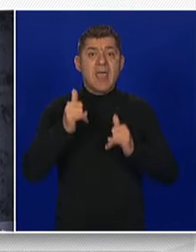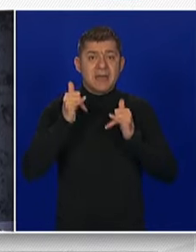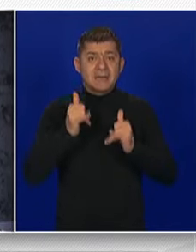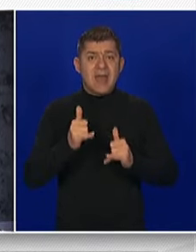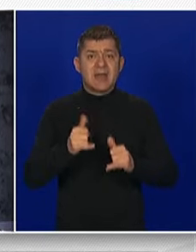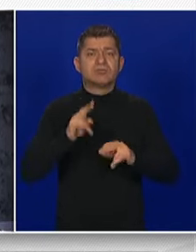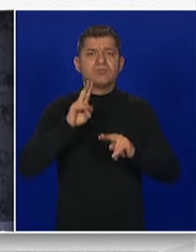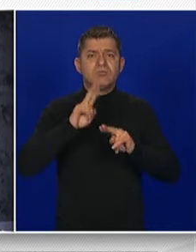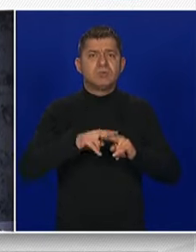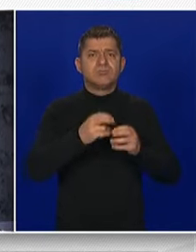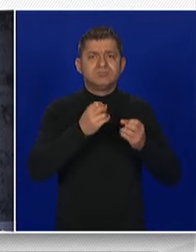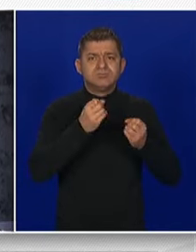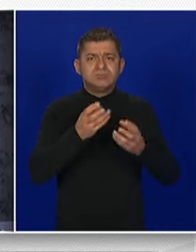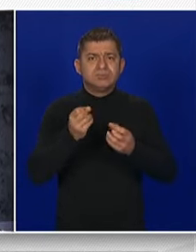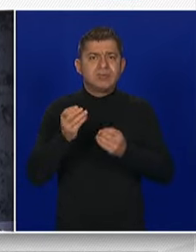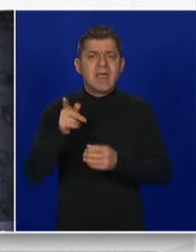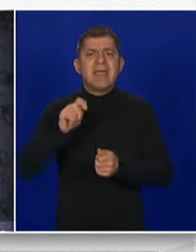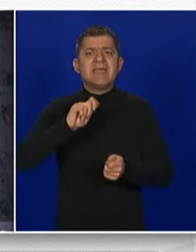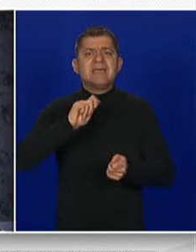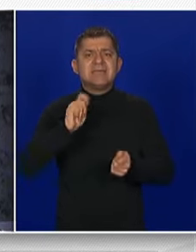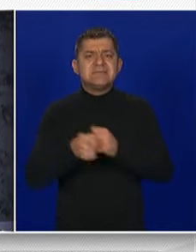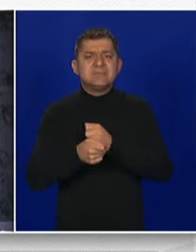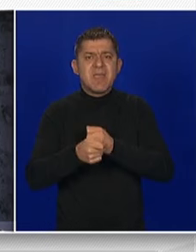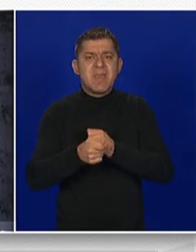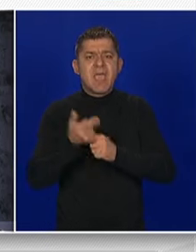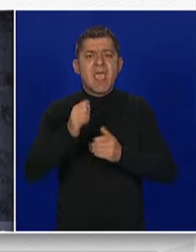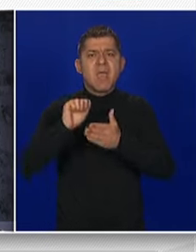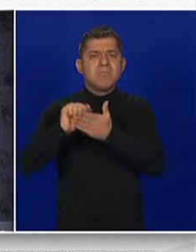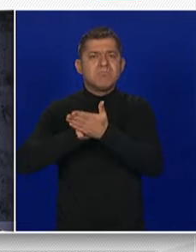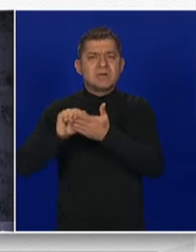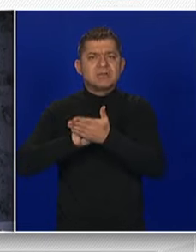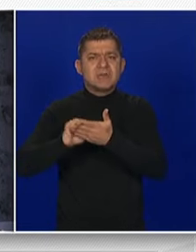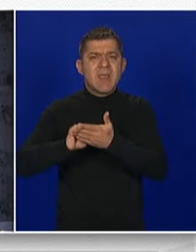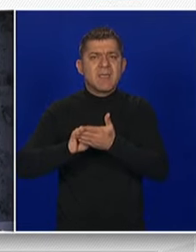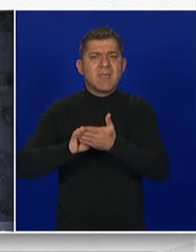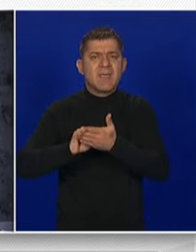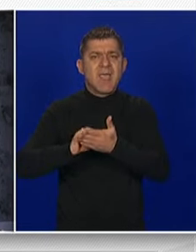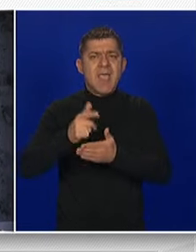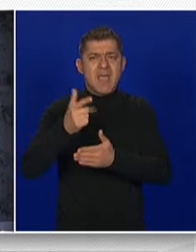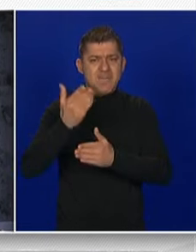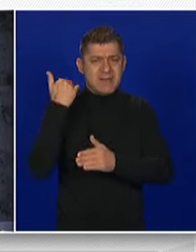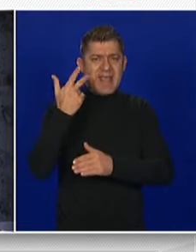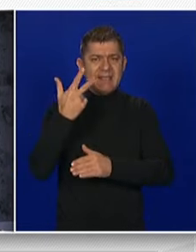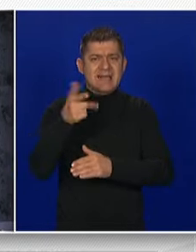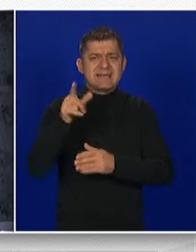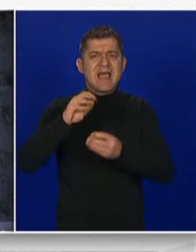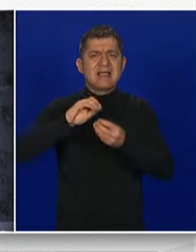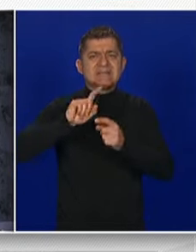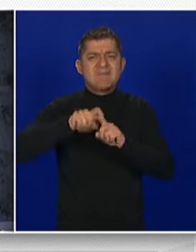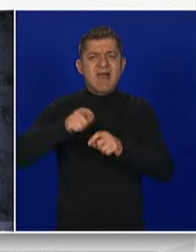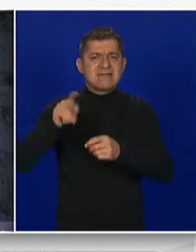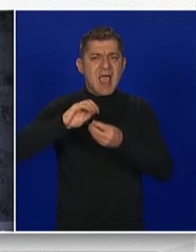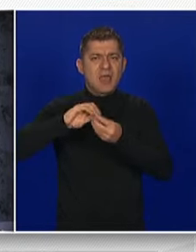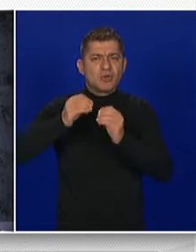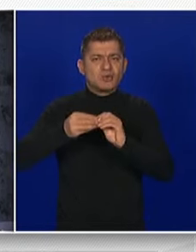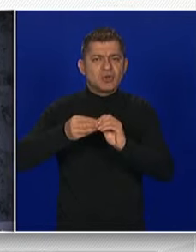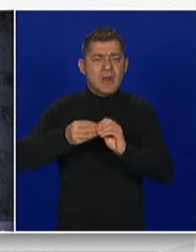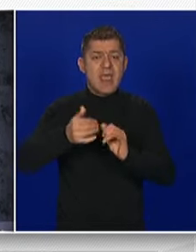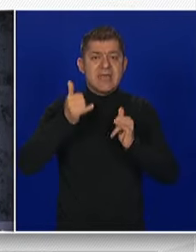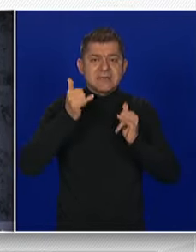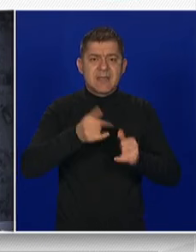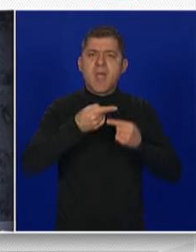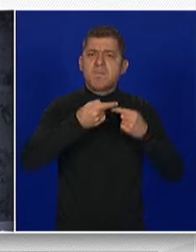se napraviti izmjene, odnosno brisat će se one tri alineje koje vrijede za trgovine. Dakle, ovo je sad